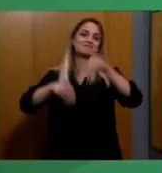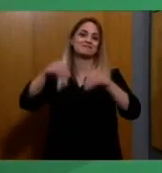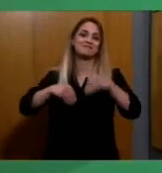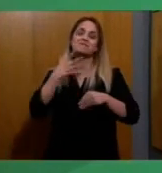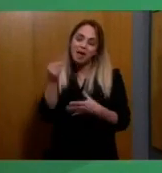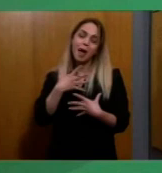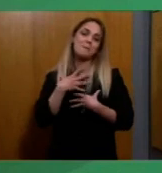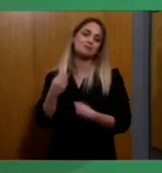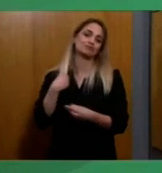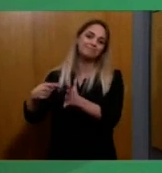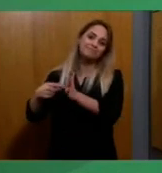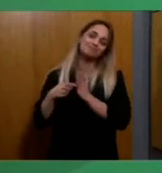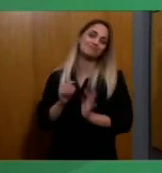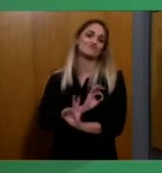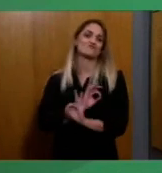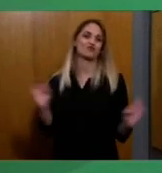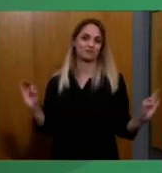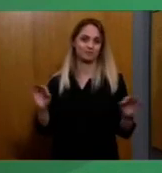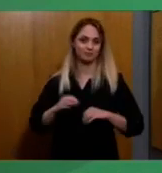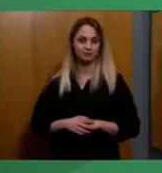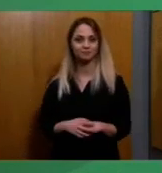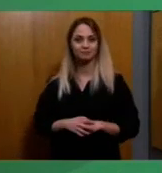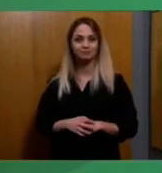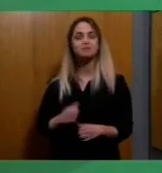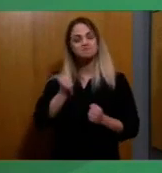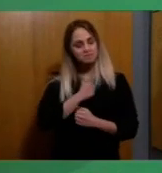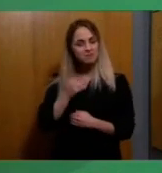δυνατότητα να ελπίζουμε για ακόμη καλύτερες μέρες.